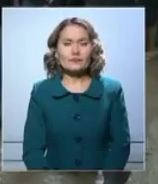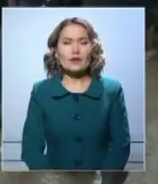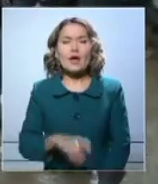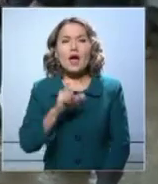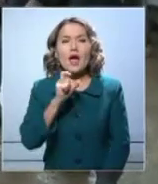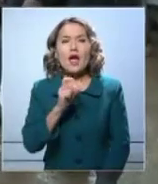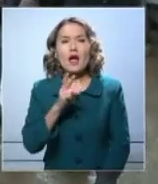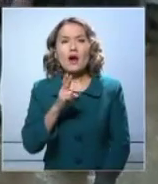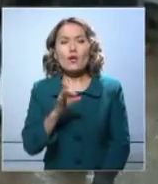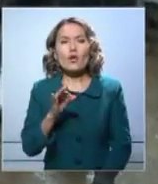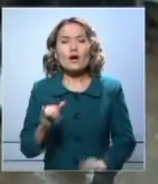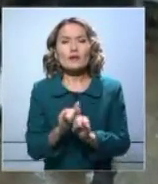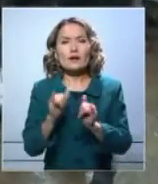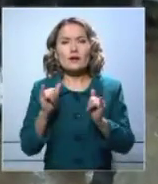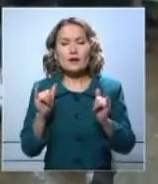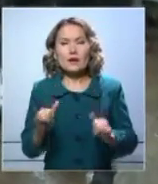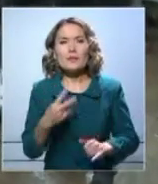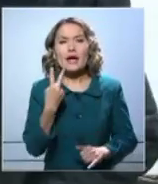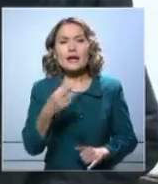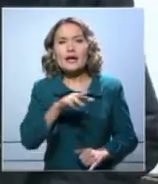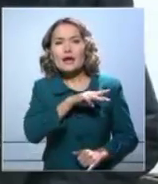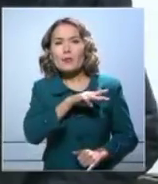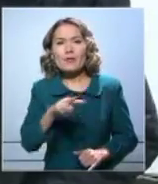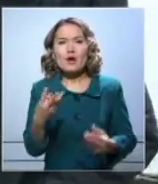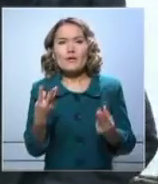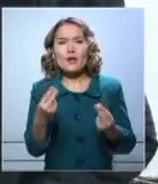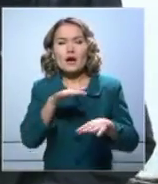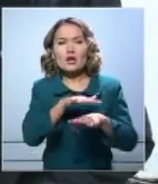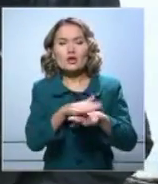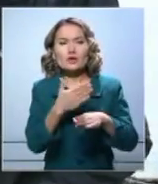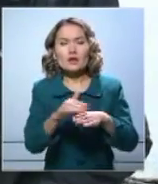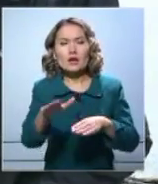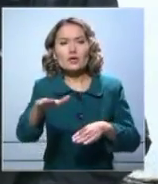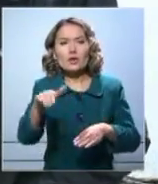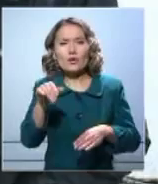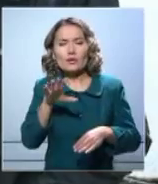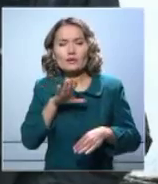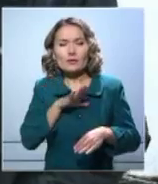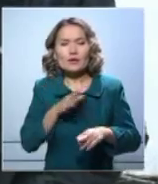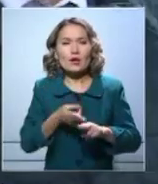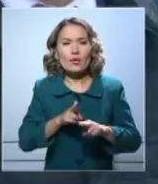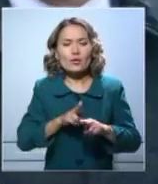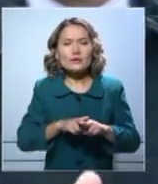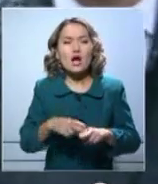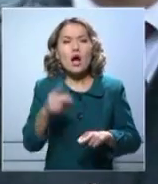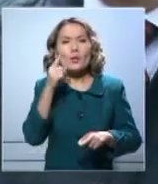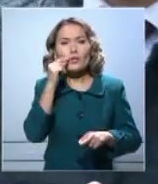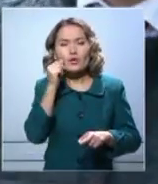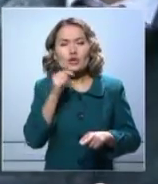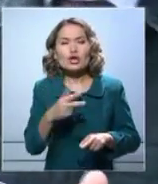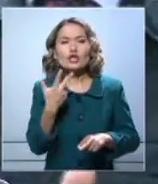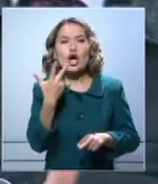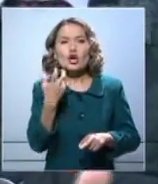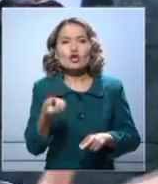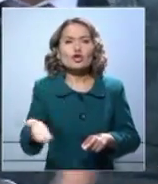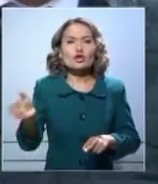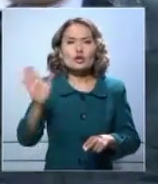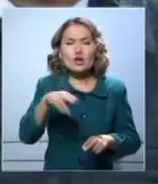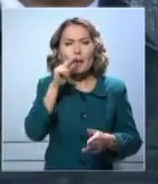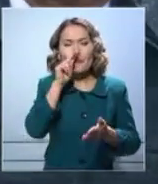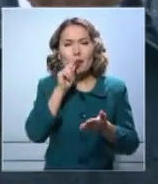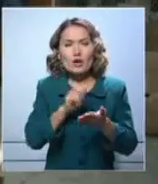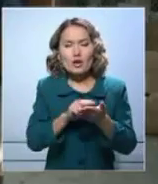Экодаму бағдарламасы бойынша 2 миллион теңге несиеге қол жеткізген Басықара ауылының тұрғыны Қаржау Дәрібаев барлығы 300 бас қаз, үйрек